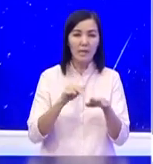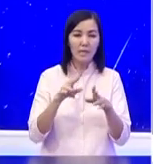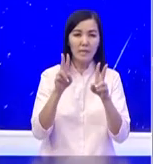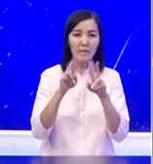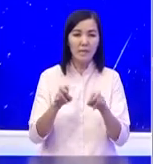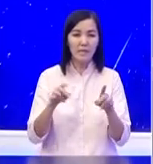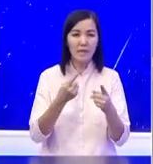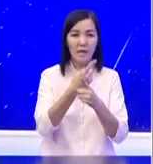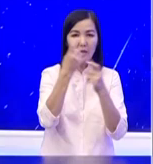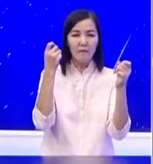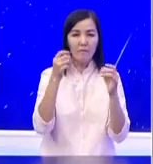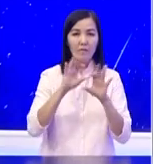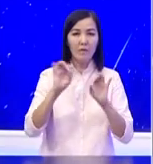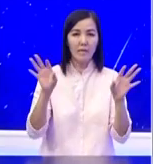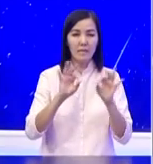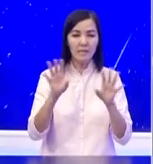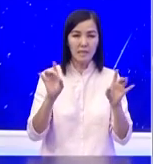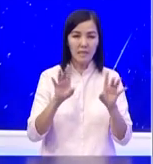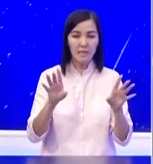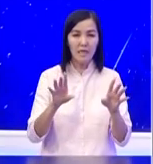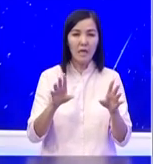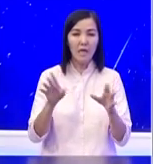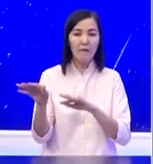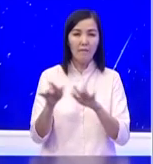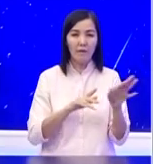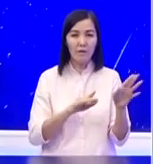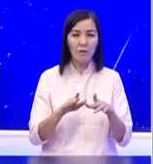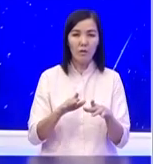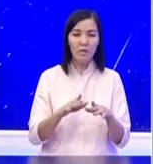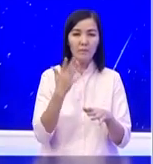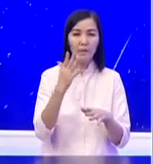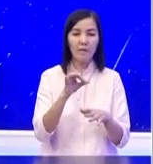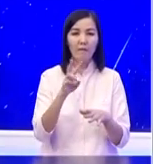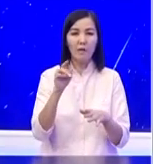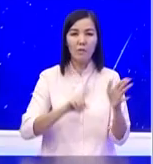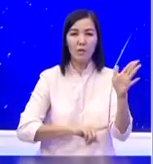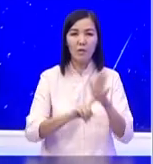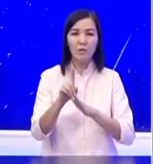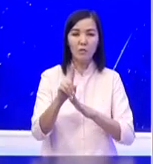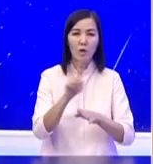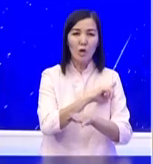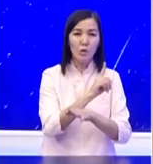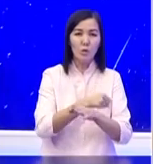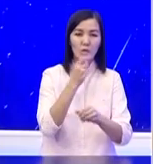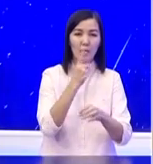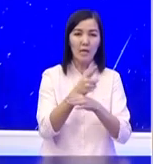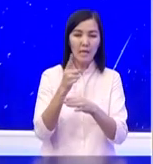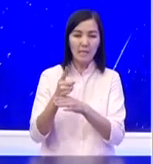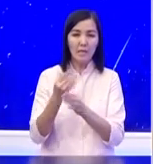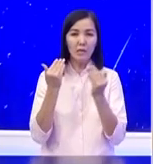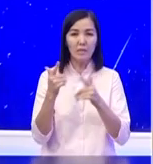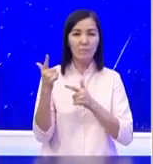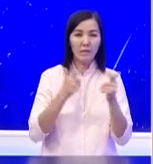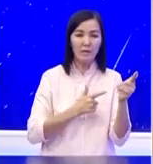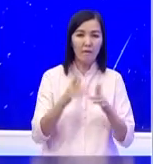и информационно-расснительные работы. С 5 июля будут введены жесткие карантинные меры по борьбе с коронавирусом. Сейчас ведется подготовка